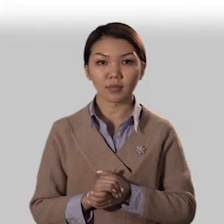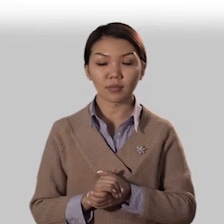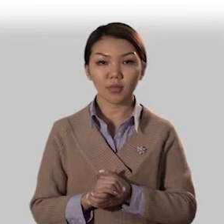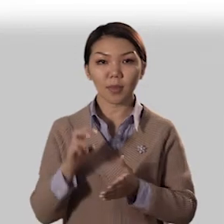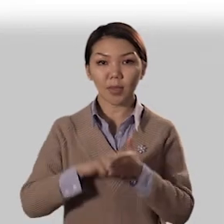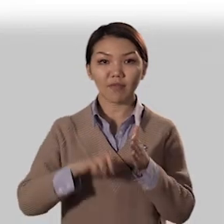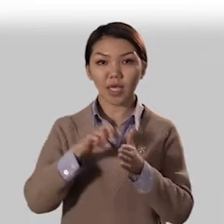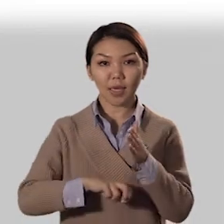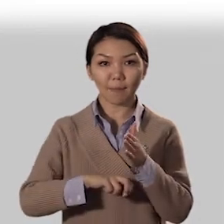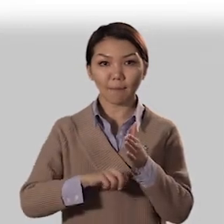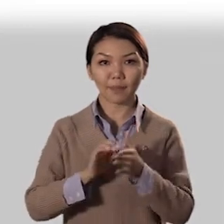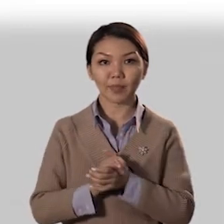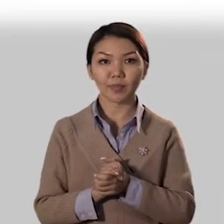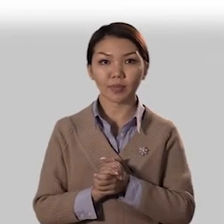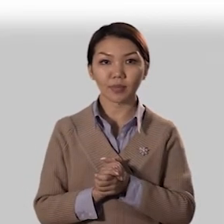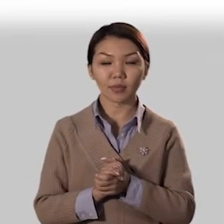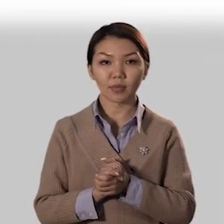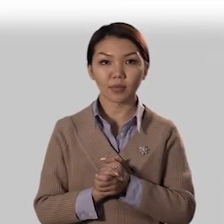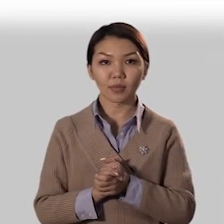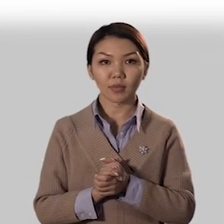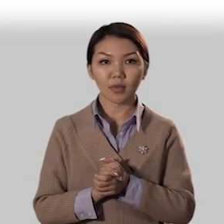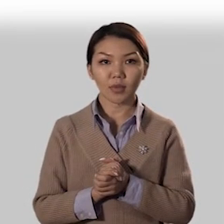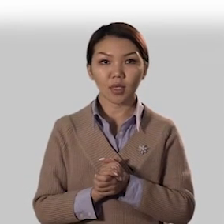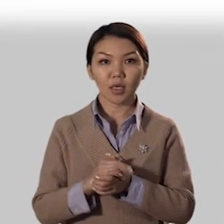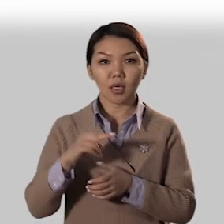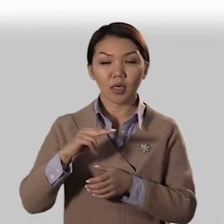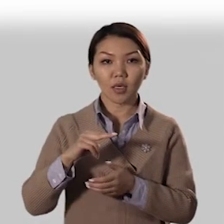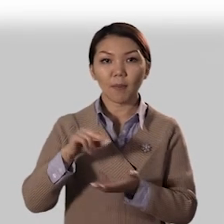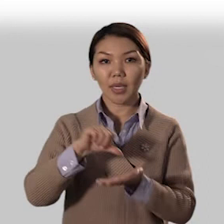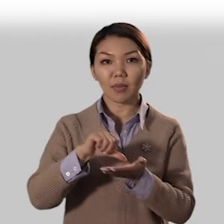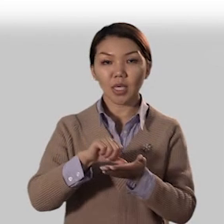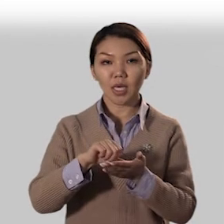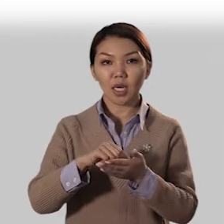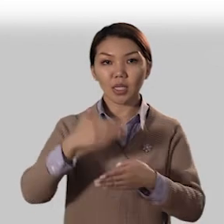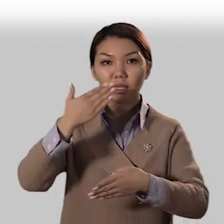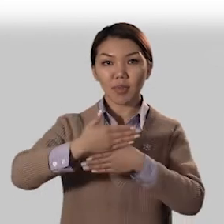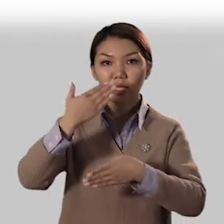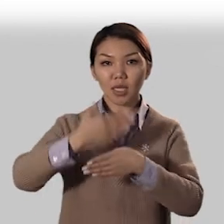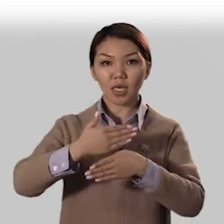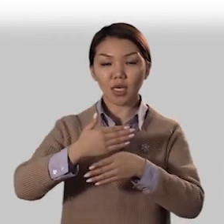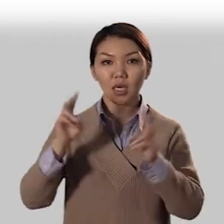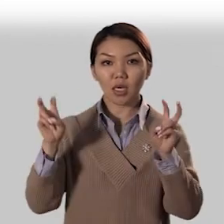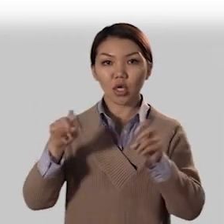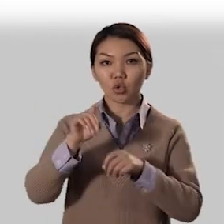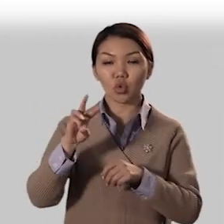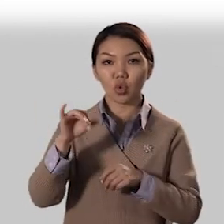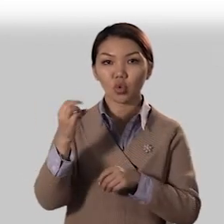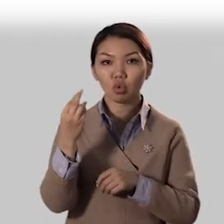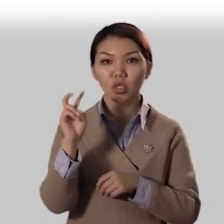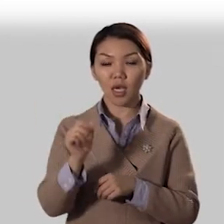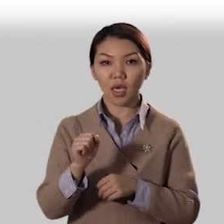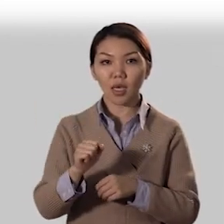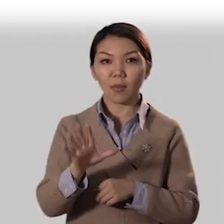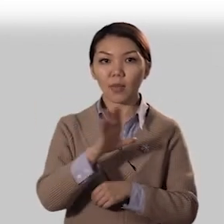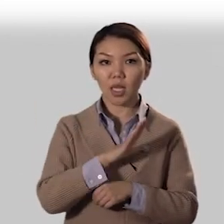проверяем премьера спектакля золушка состоялась в русском театре драмы имени чингиза